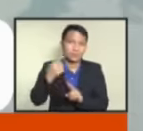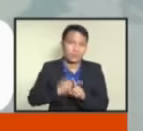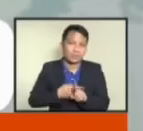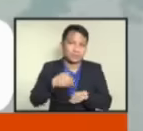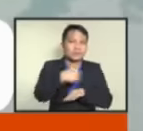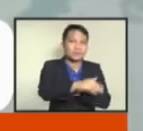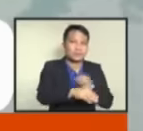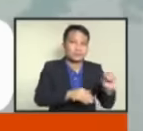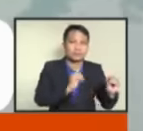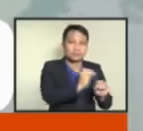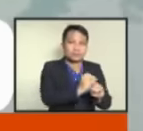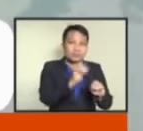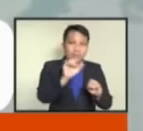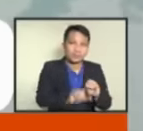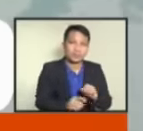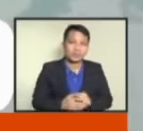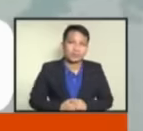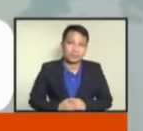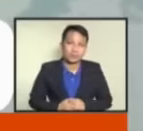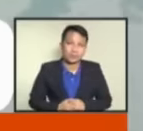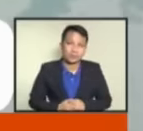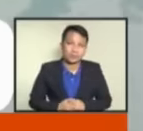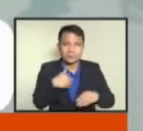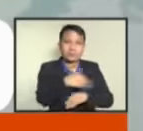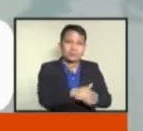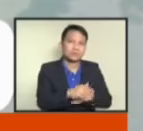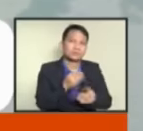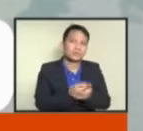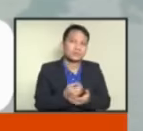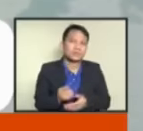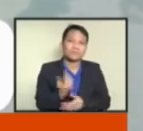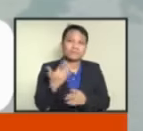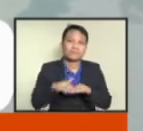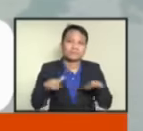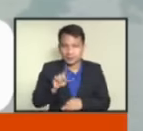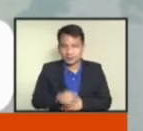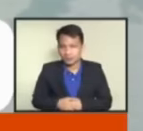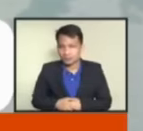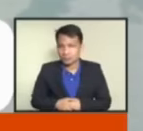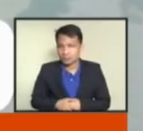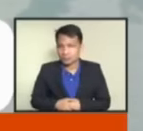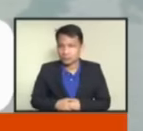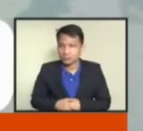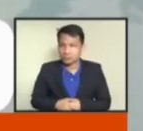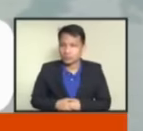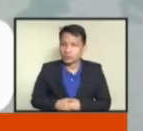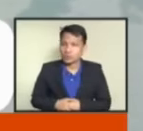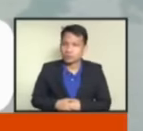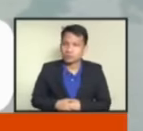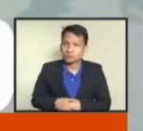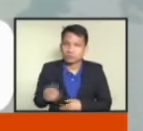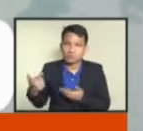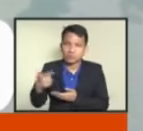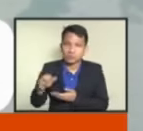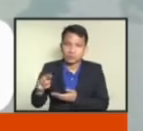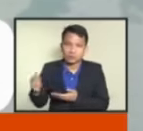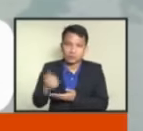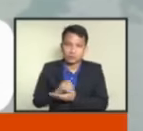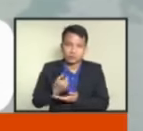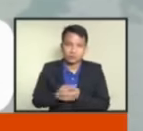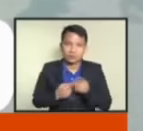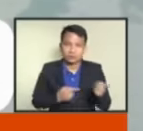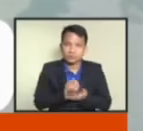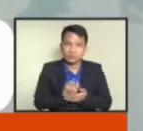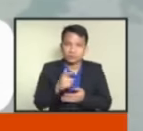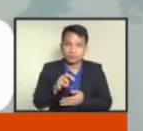ang binibigay ko. Mababa po yung 40,000 a month. Ilan po yung anak nyo? Isa po. Okay, bukod pa dyan sa kita niya sa Grab. Sir, kahit may kita